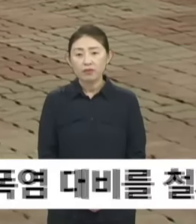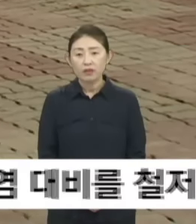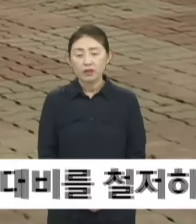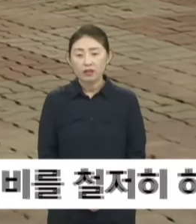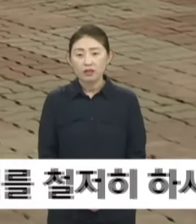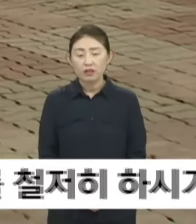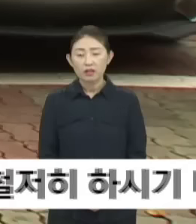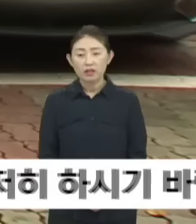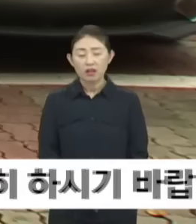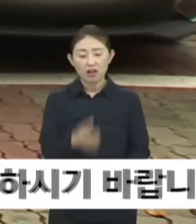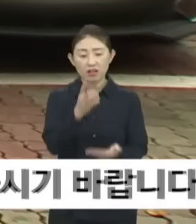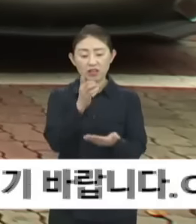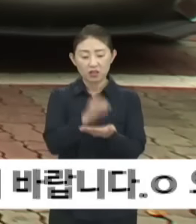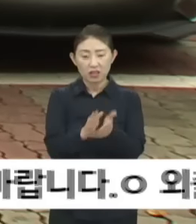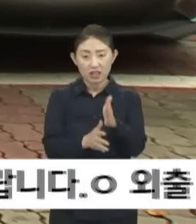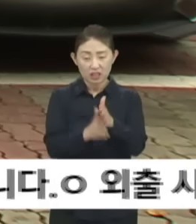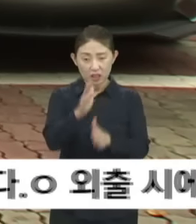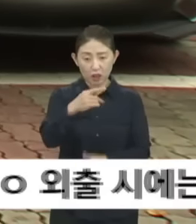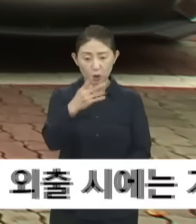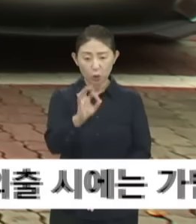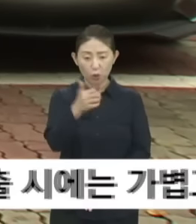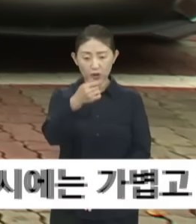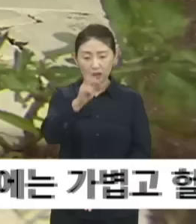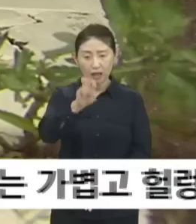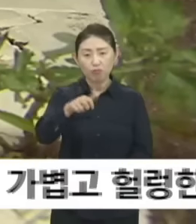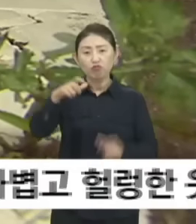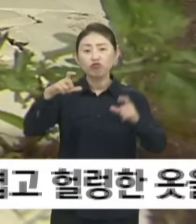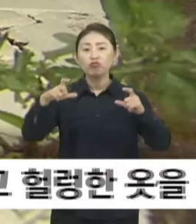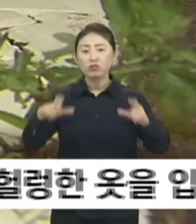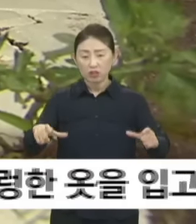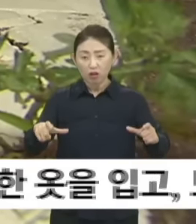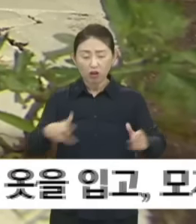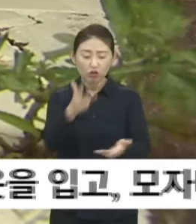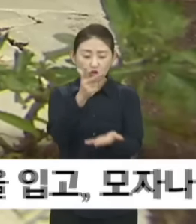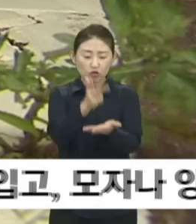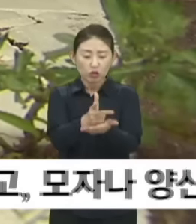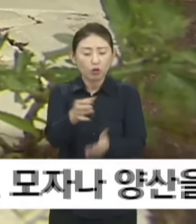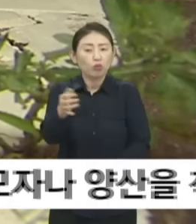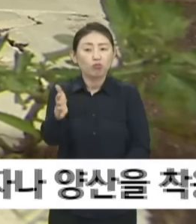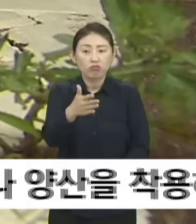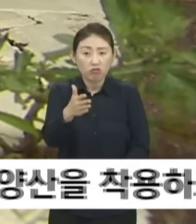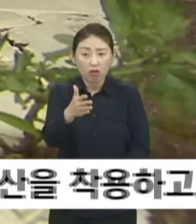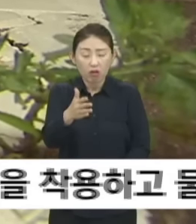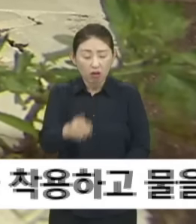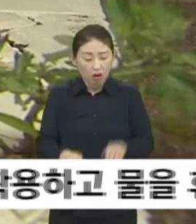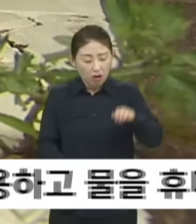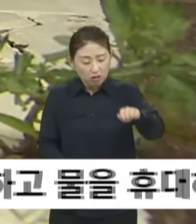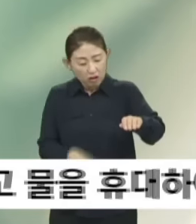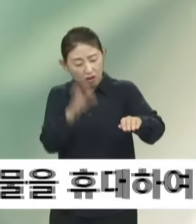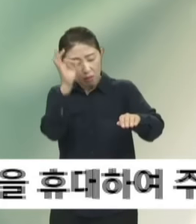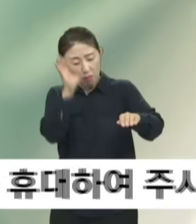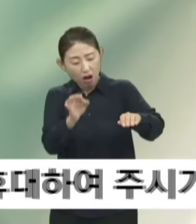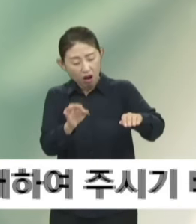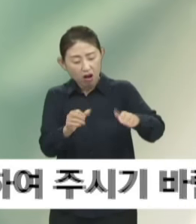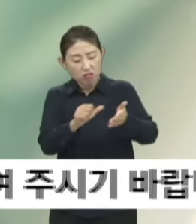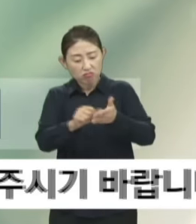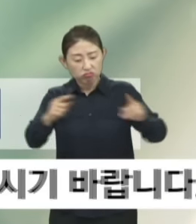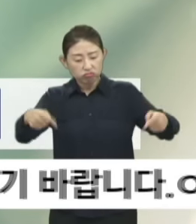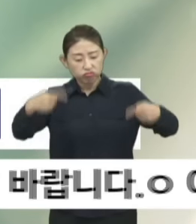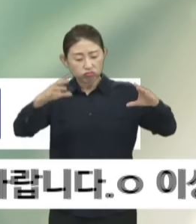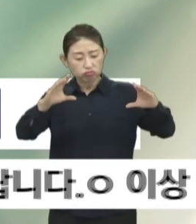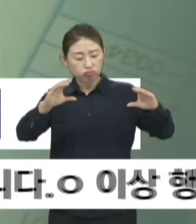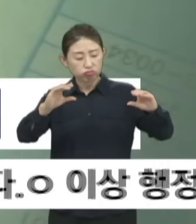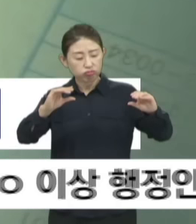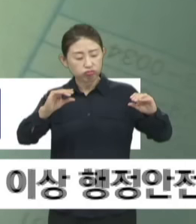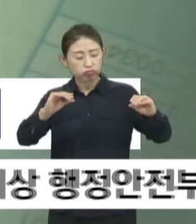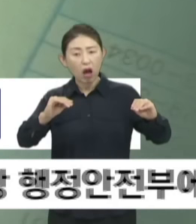무료로 운영되는 천안시 동남구의 한 공영 주차장. 타이어에 바람이 빠진 차량이 주저앉아 있습니다. 차 안에는